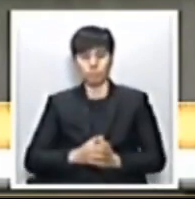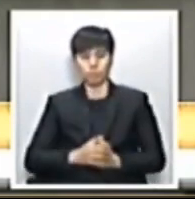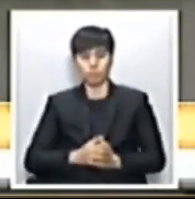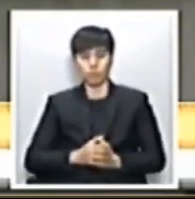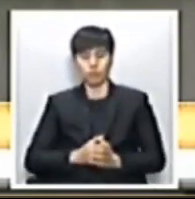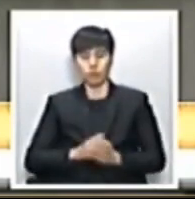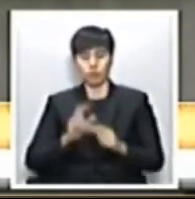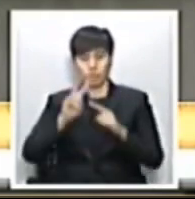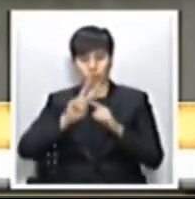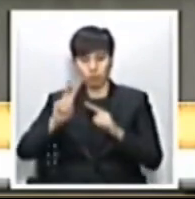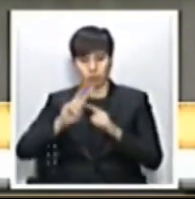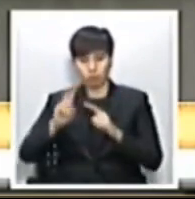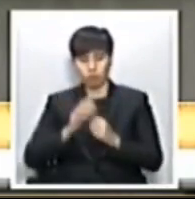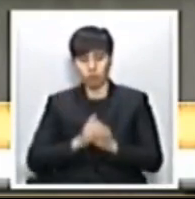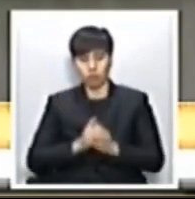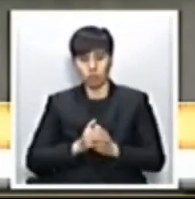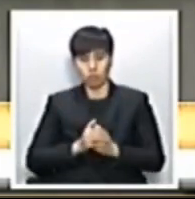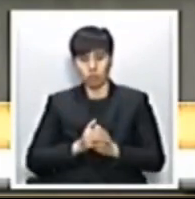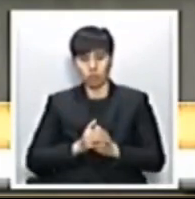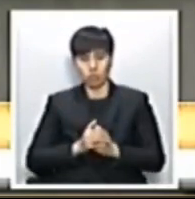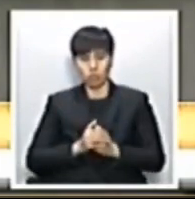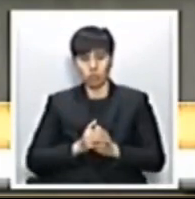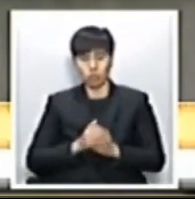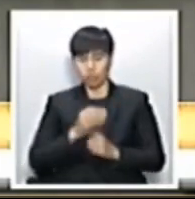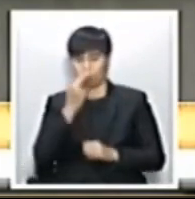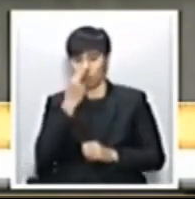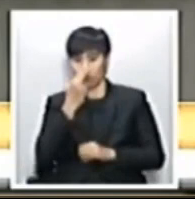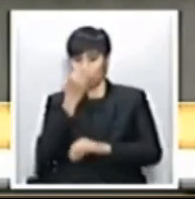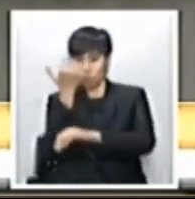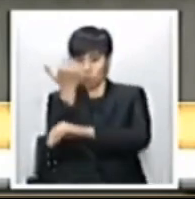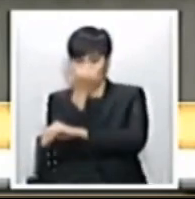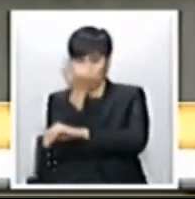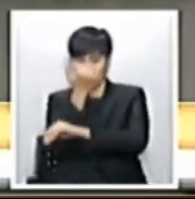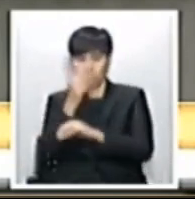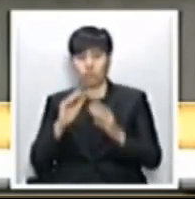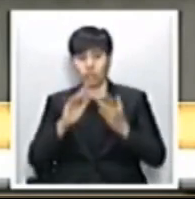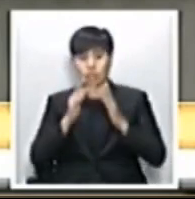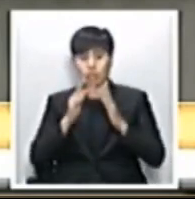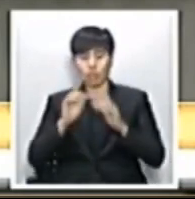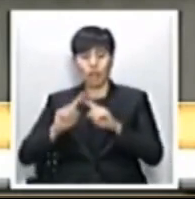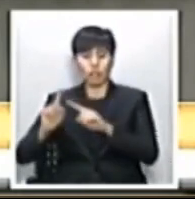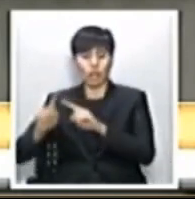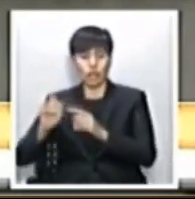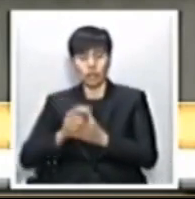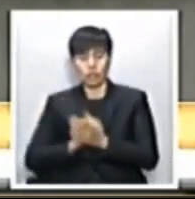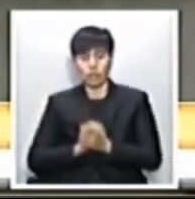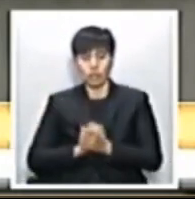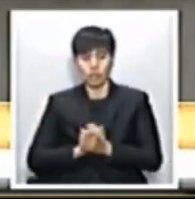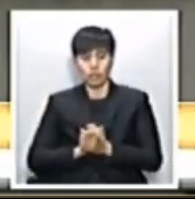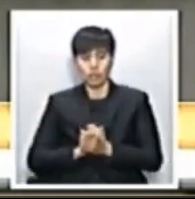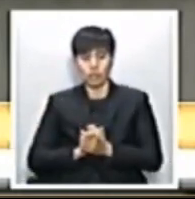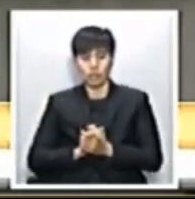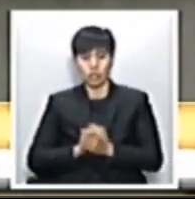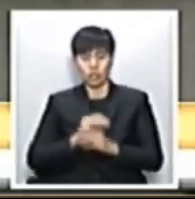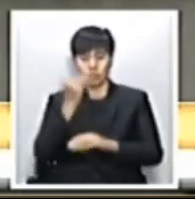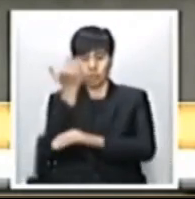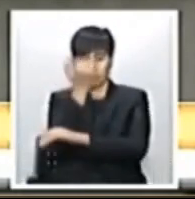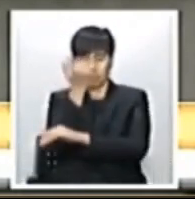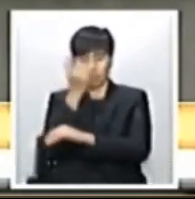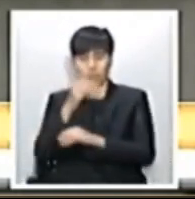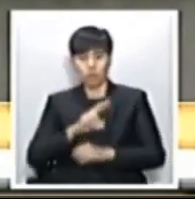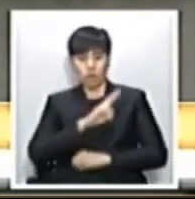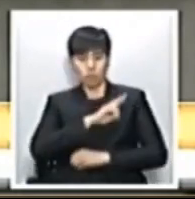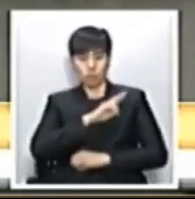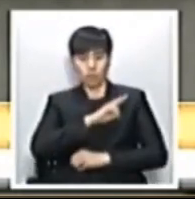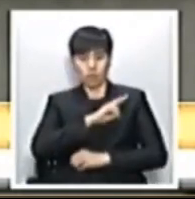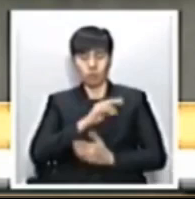ประการที่2เรื่องของสื่อค่ะการควบคุมสื่อเนื้อหานำเสนอผ่านสื่อและความรับผิดช